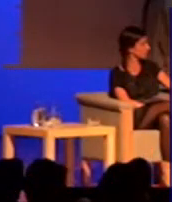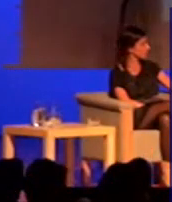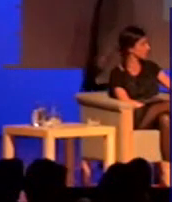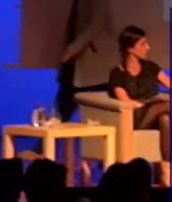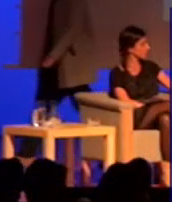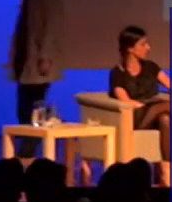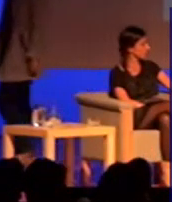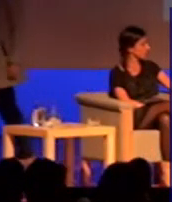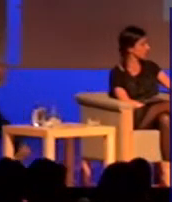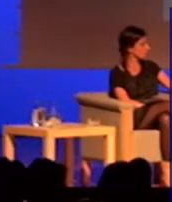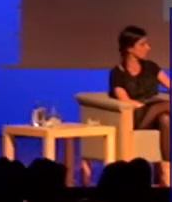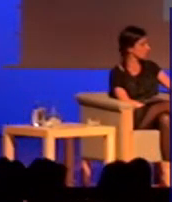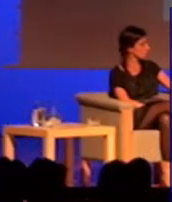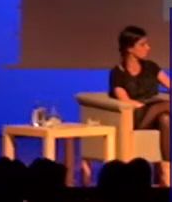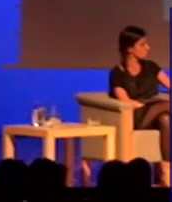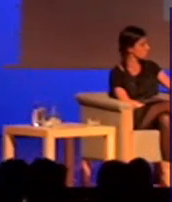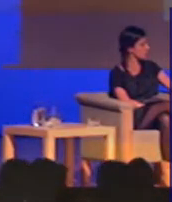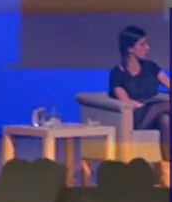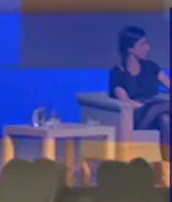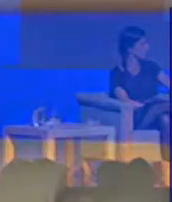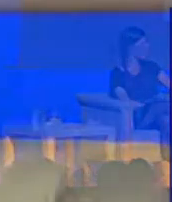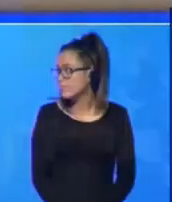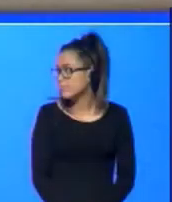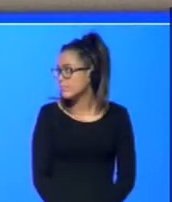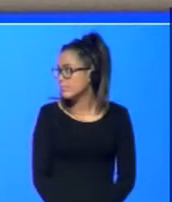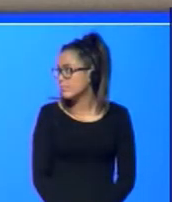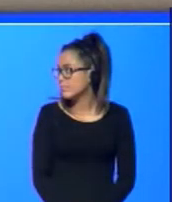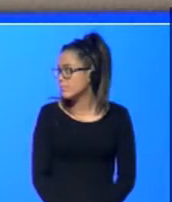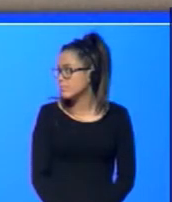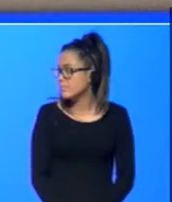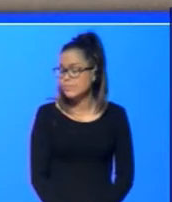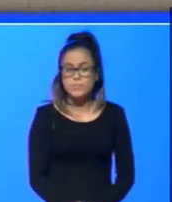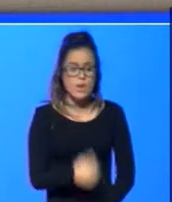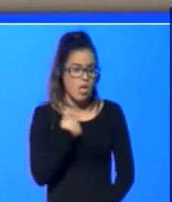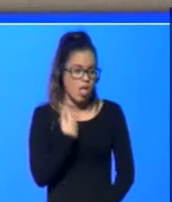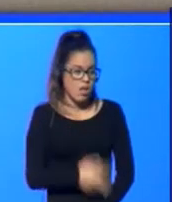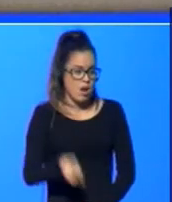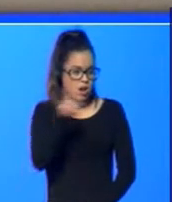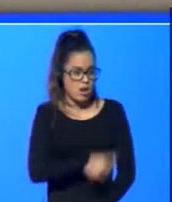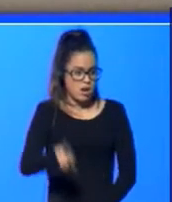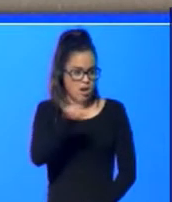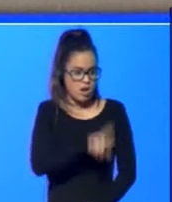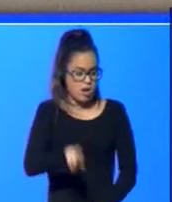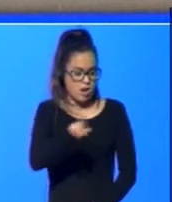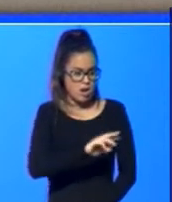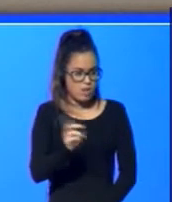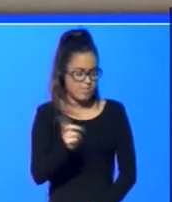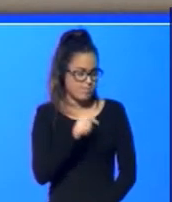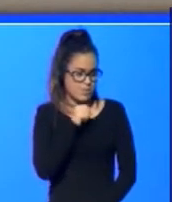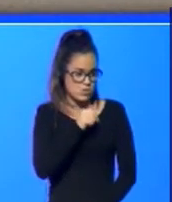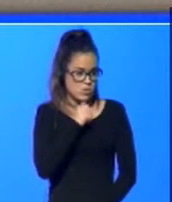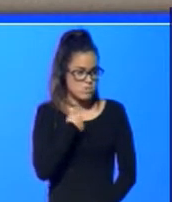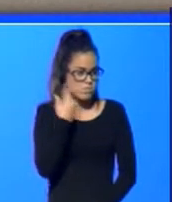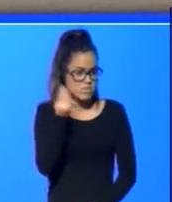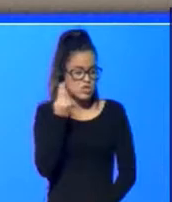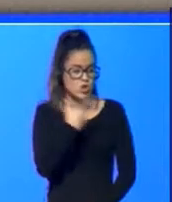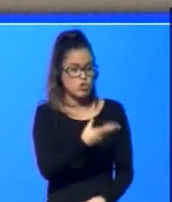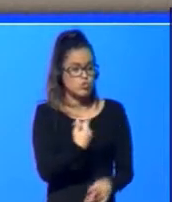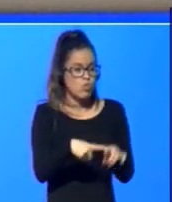bigarren derrigorrezko bigarren hezkuntzan. Bueno, ni ez naiz errepikatuko, ze gauza asko uste dut